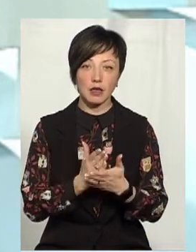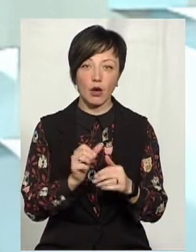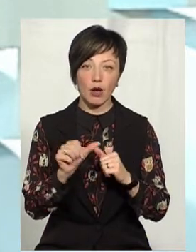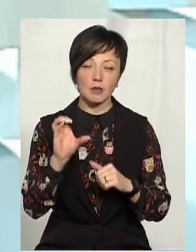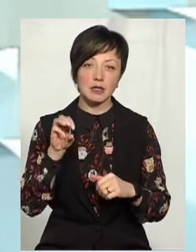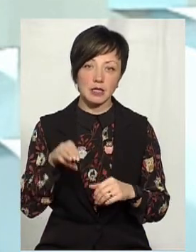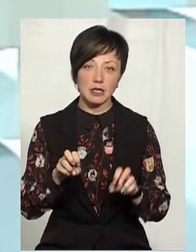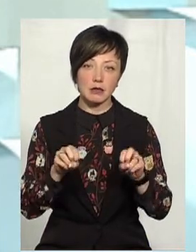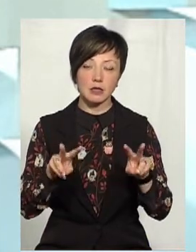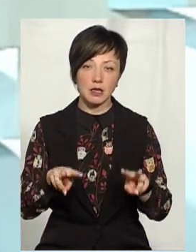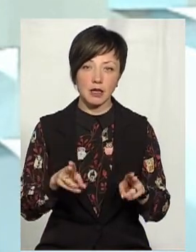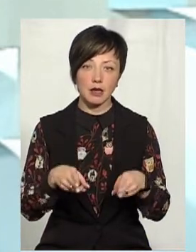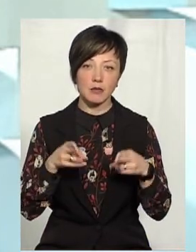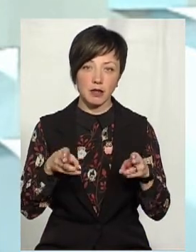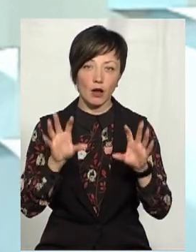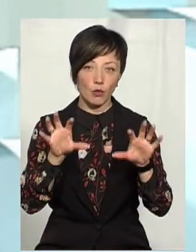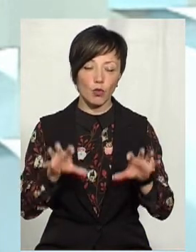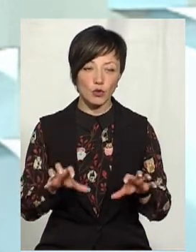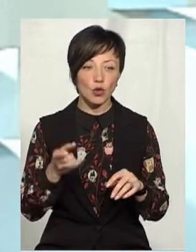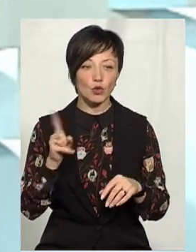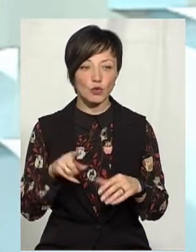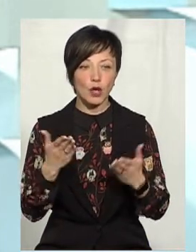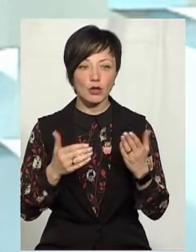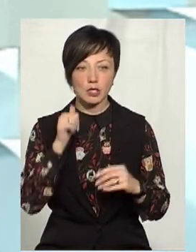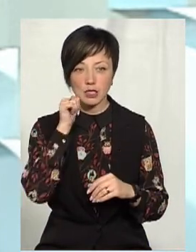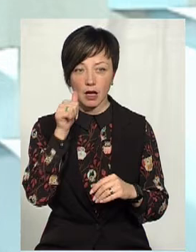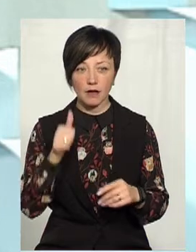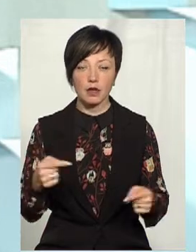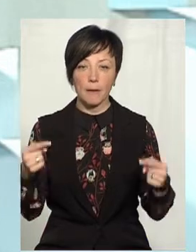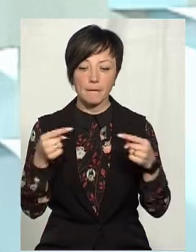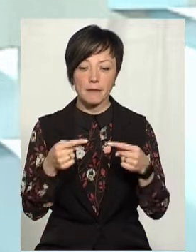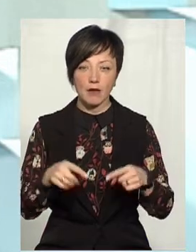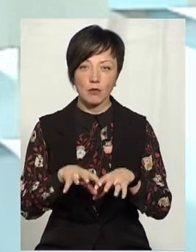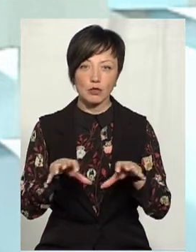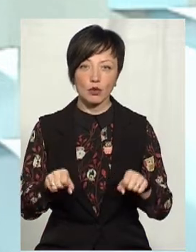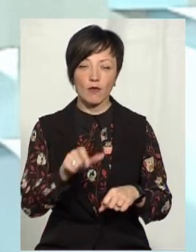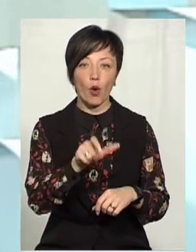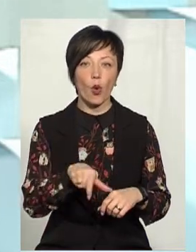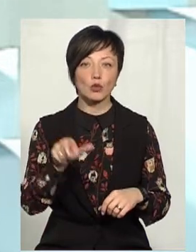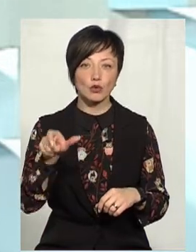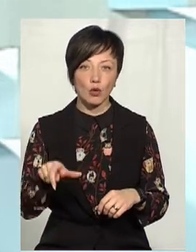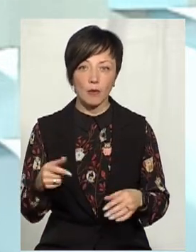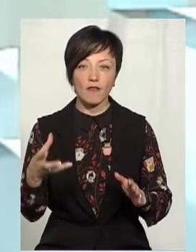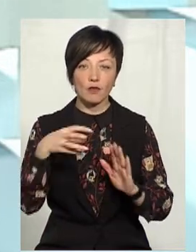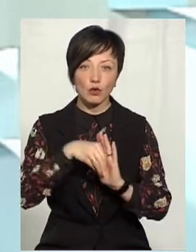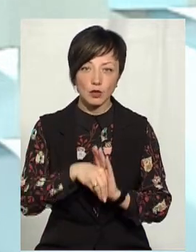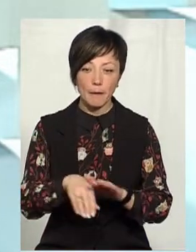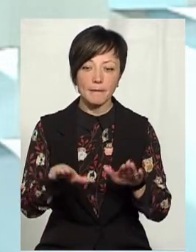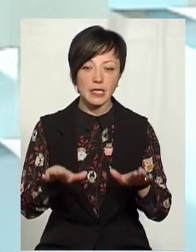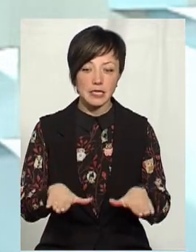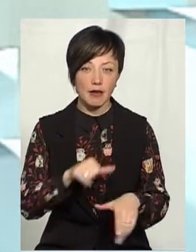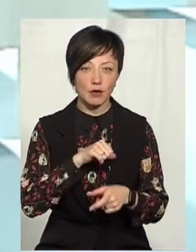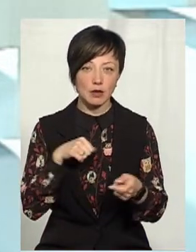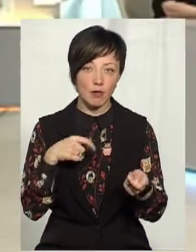окрема стаття, спеціальна стаття в Кримінальному кодексі. Тому якщо завтра певні посадові особи, в тому числі органів